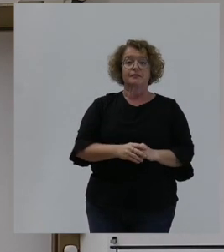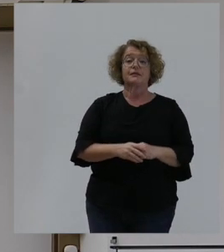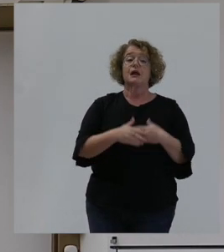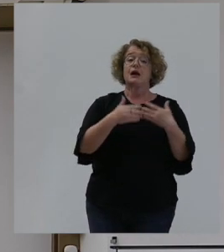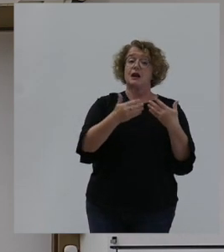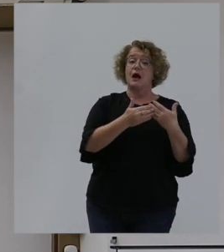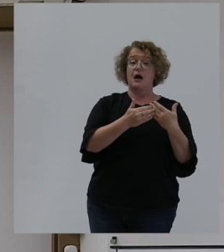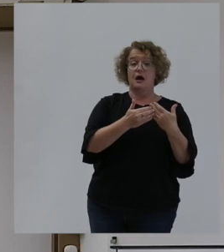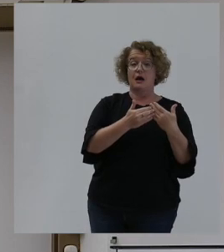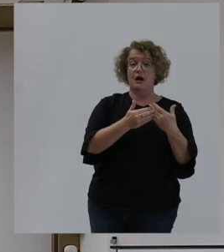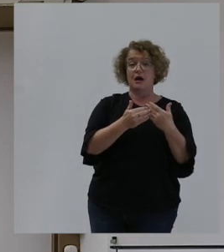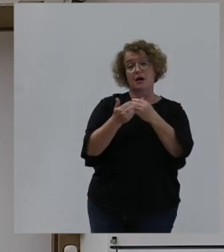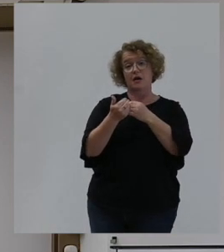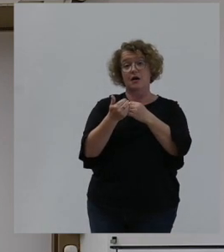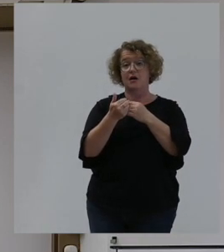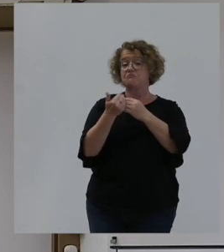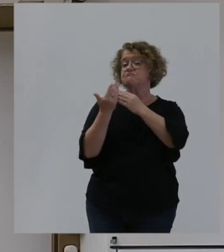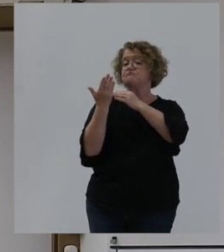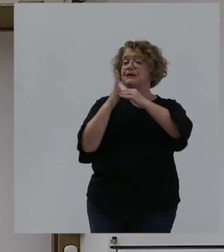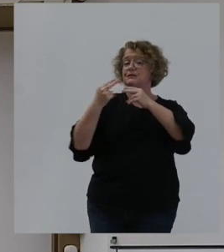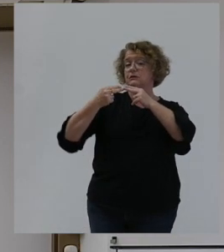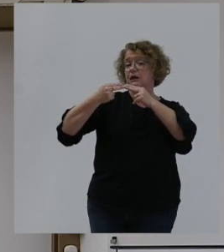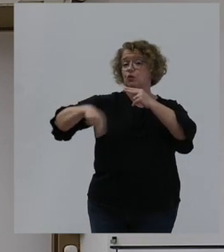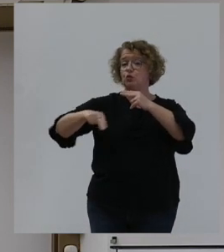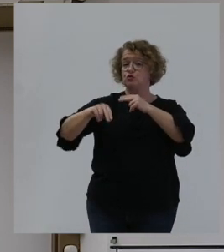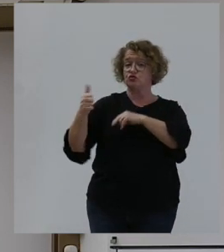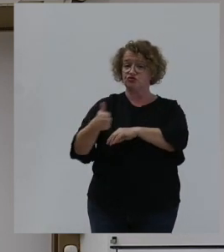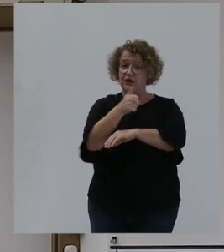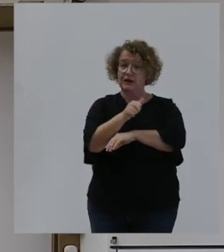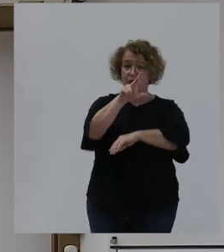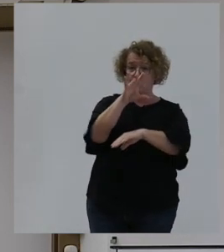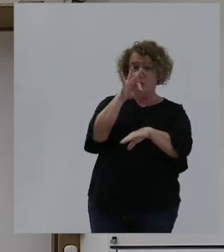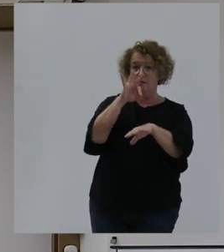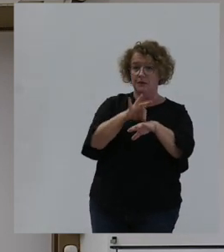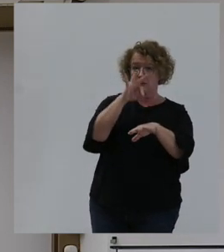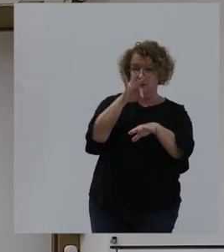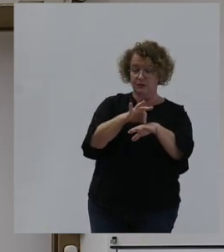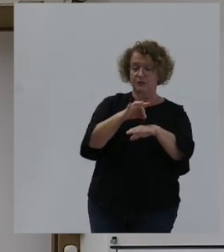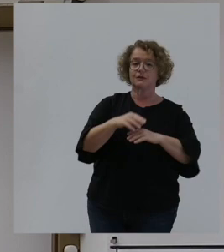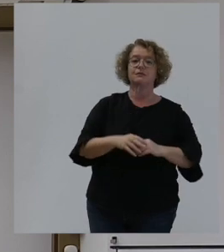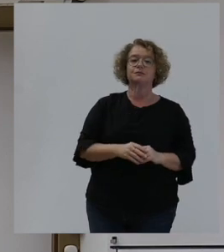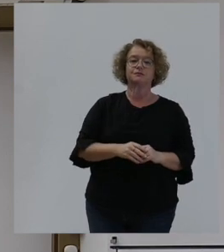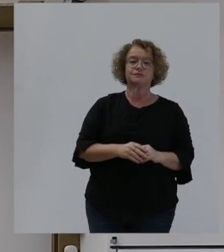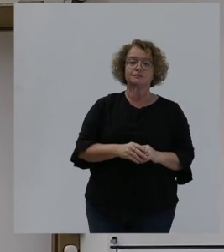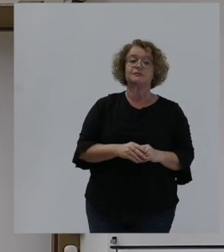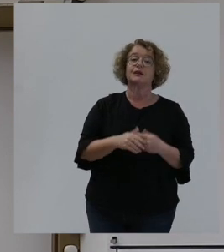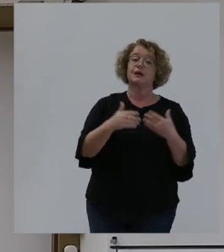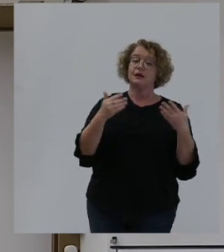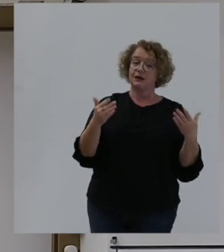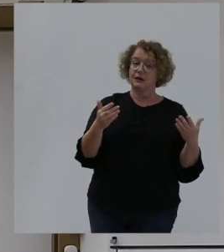pour 3 minutes de propos liminaires par candidat. Et donc pour